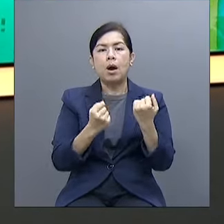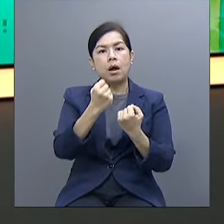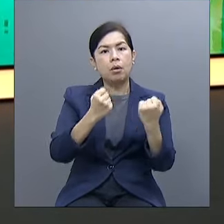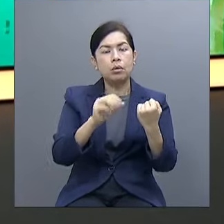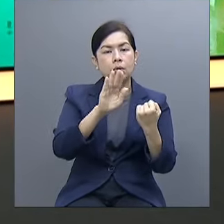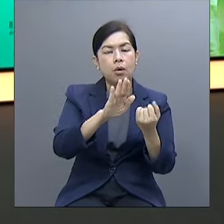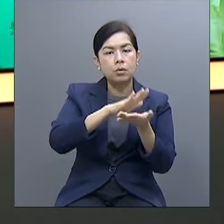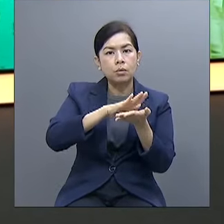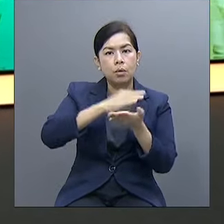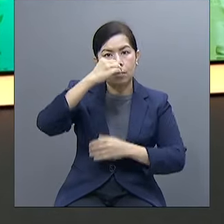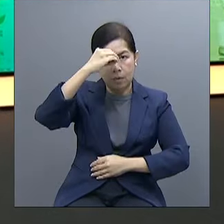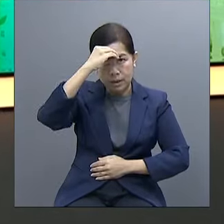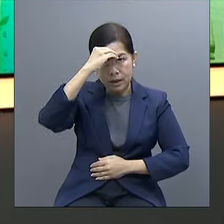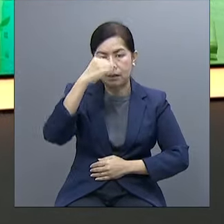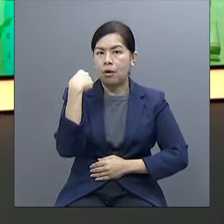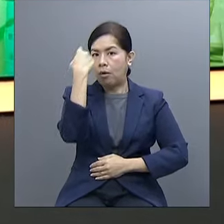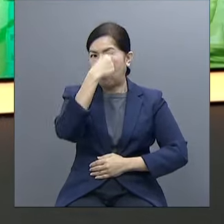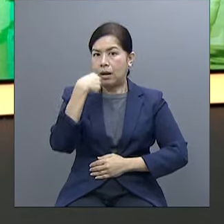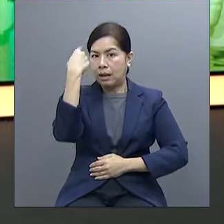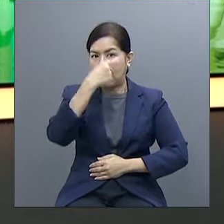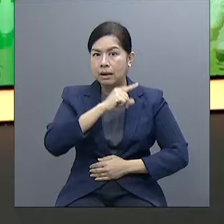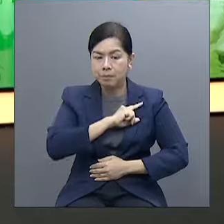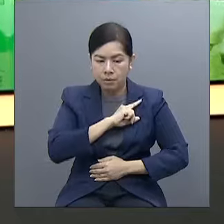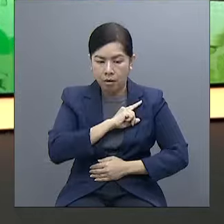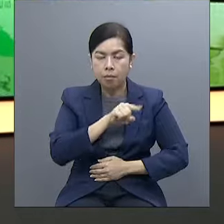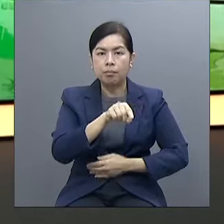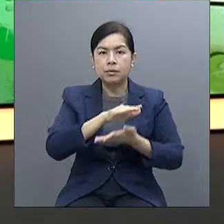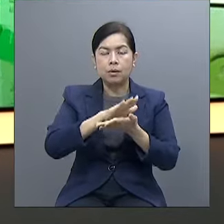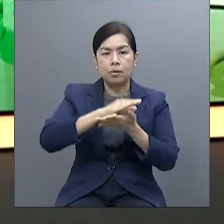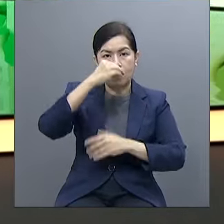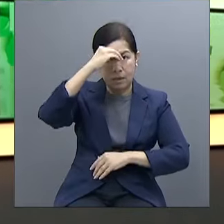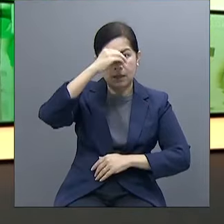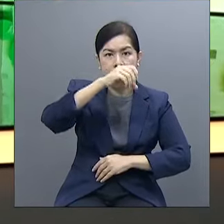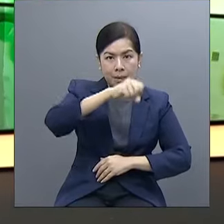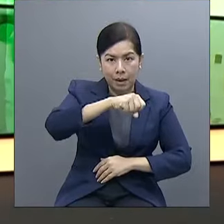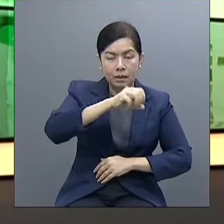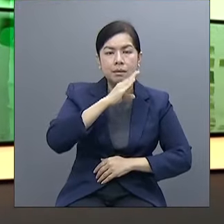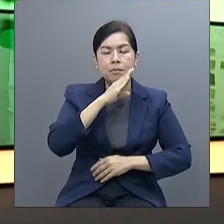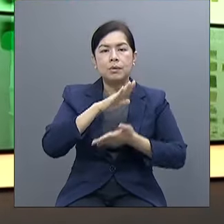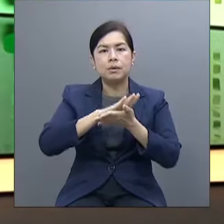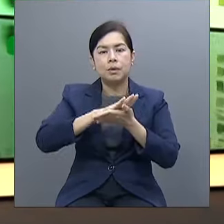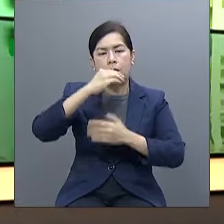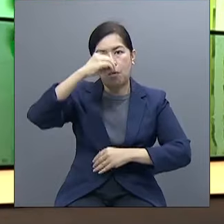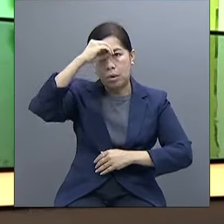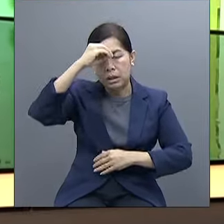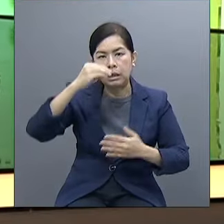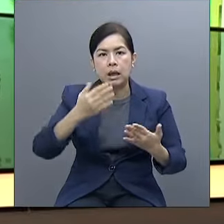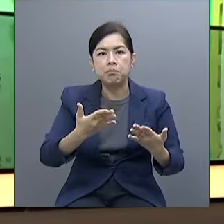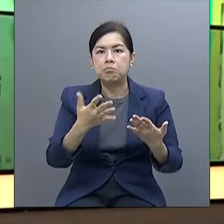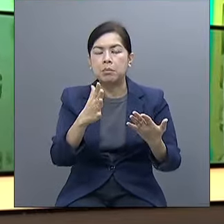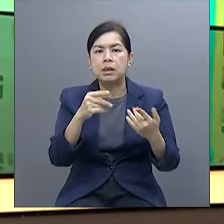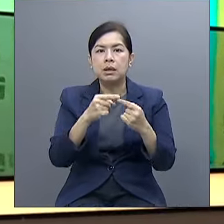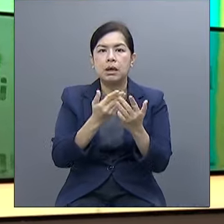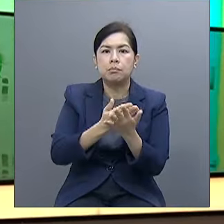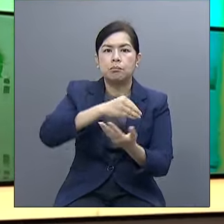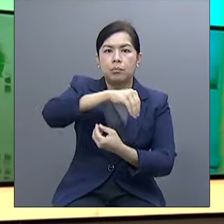โรงเรียนเราก็จะเข้าใจว่าเป็นโรงเรียนหรือเปล่ า แล้วถ้าเกิดว่าโรงเรียนไหนเขาไม่มีความพร้อมล่ะในการจัดการเราจะทำอย่างไรนะคะ